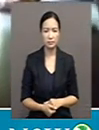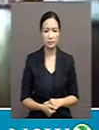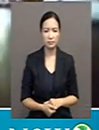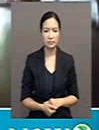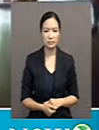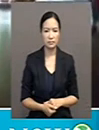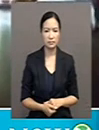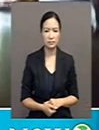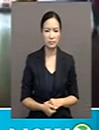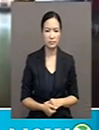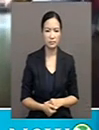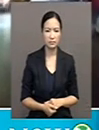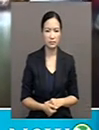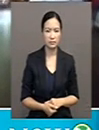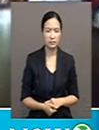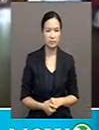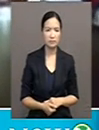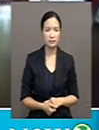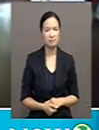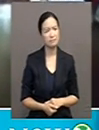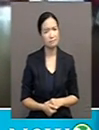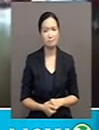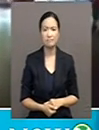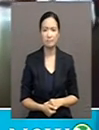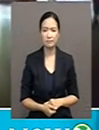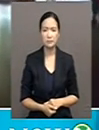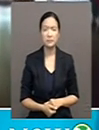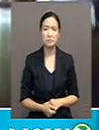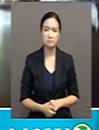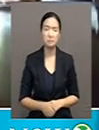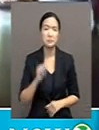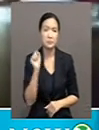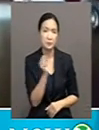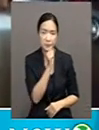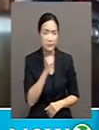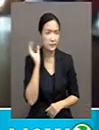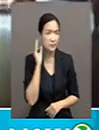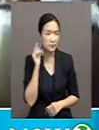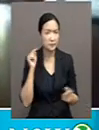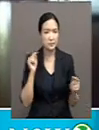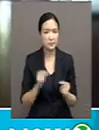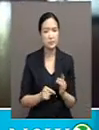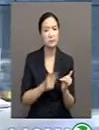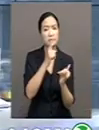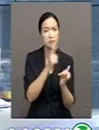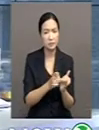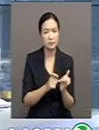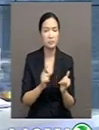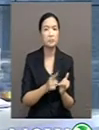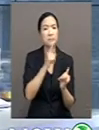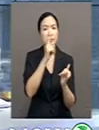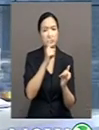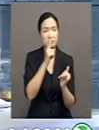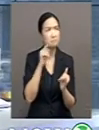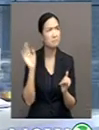เป็นหนังก็คงเหมือนดราม่าที่น่าเวทนาเหลือเกินนะครับพื้นเป็นเพลงคลอเป็นธรณีกันแสงไป คนถ่ายก็เป็นสุภาพสตรี ก็คงจะทนไม่ไหวจริ